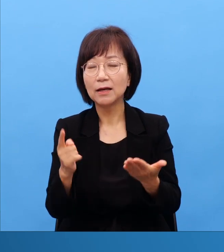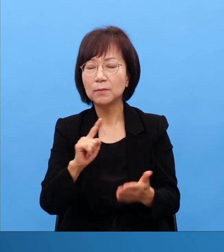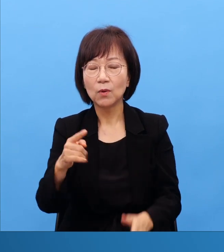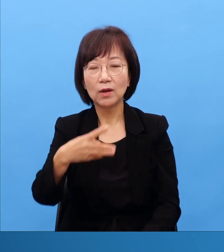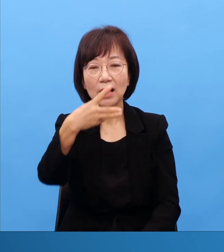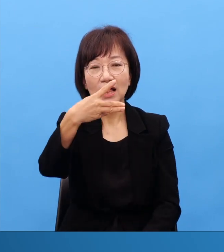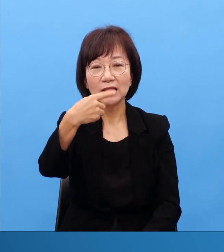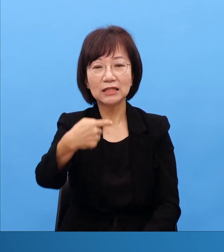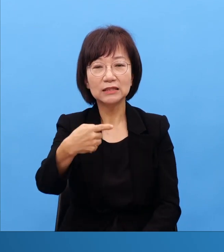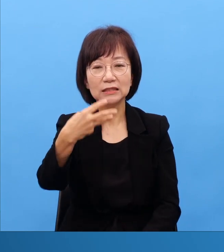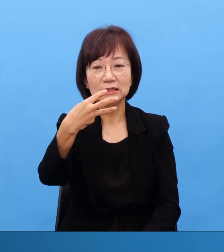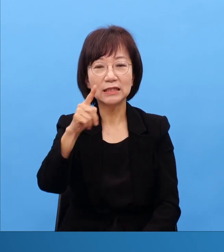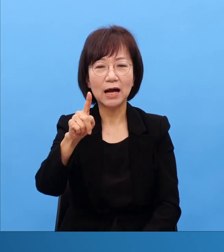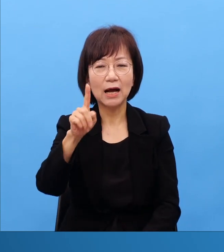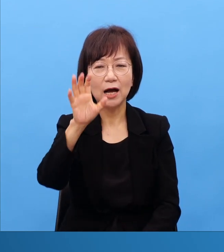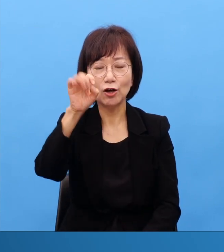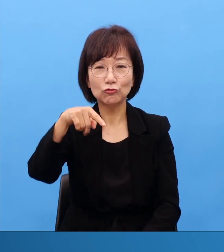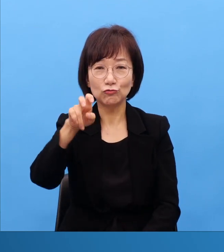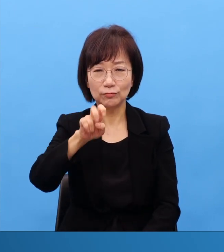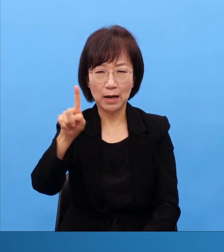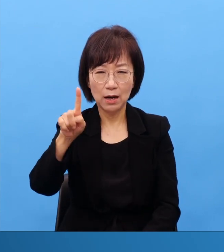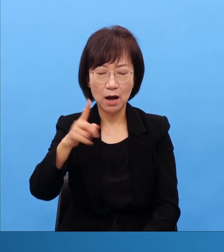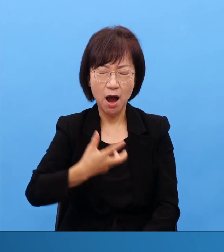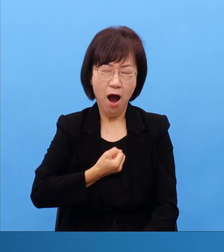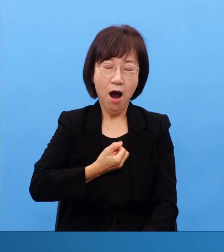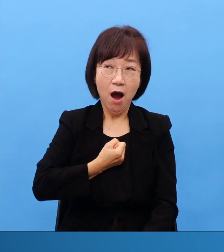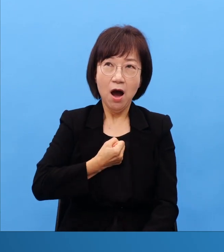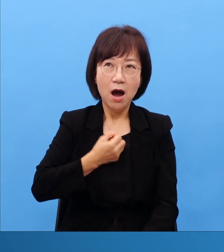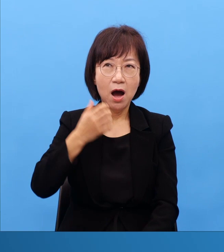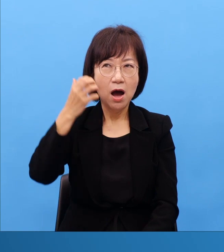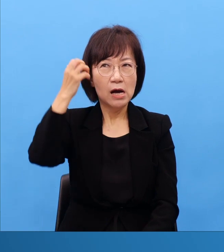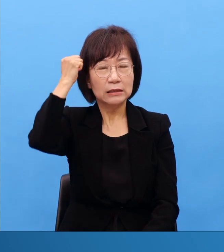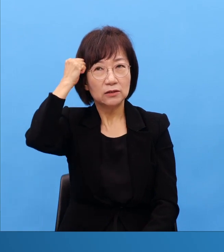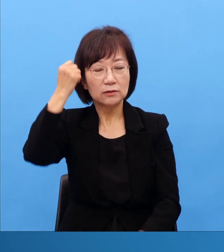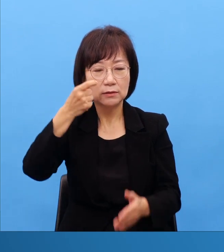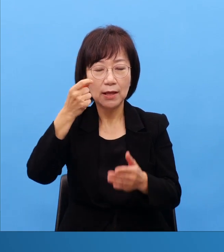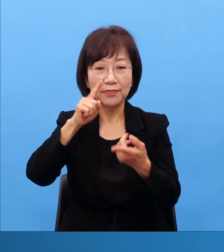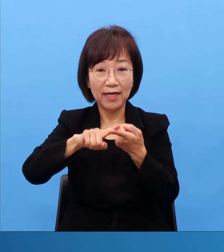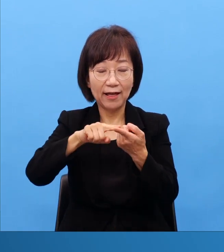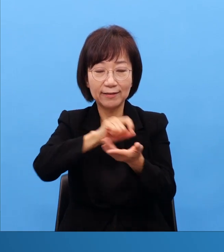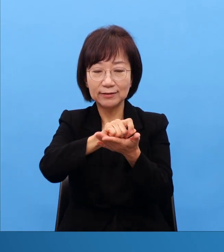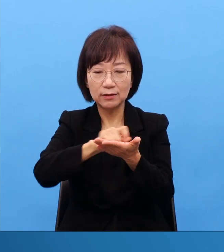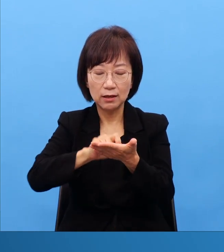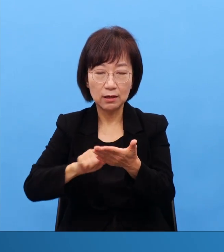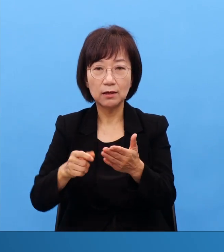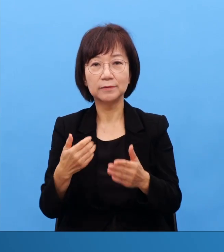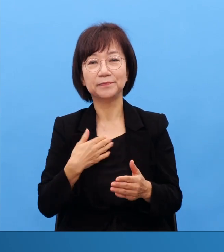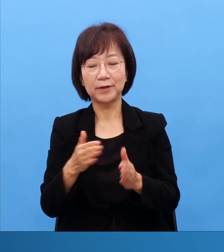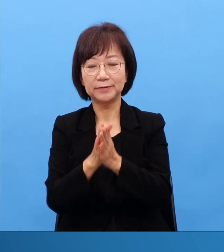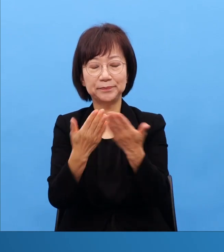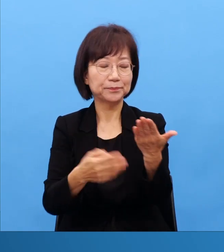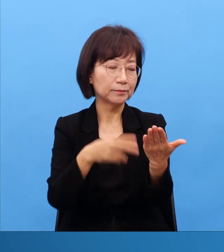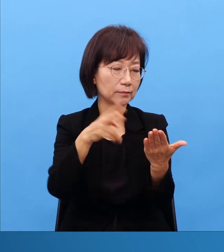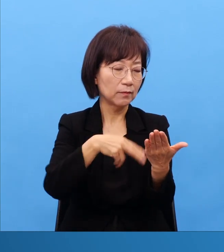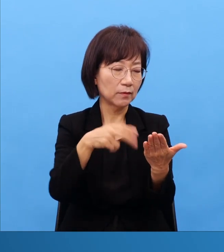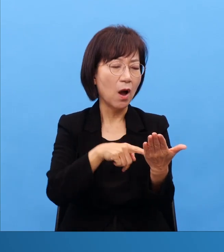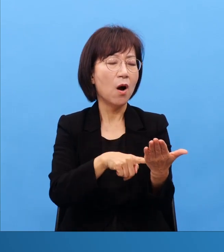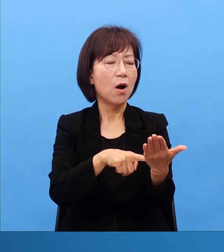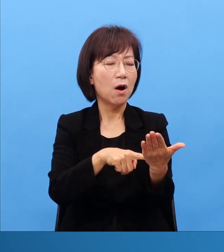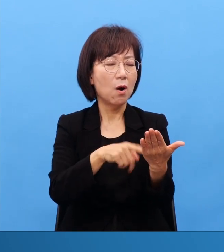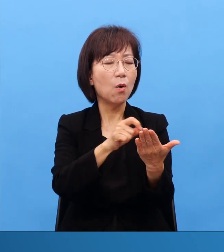regarding trauma. 아, 잘 썼어요. It was very well written. 그래서 내가 우리 RLS, RGS 학생 한